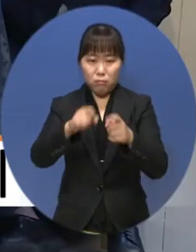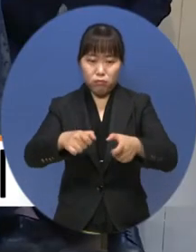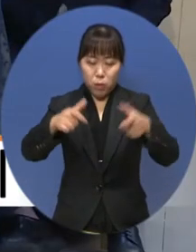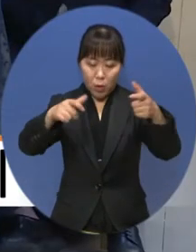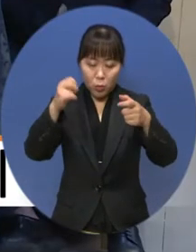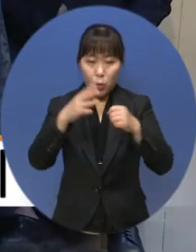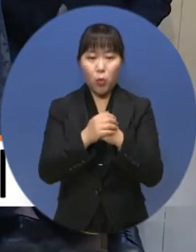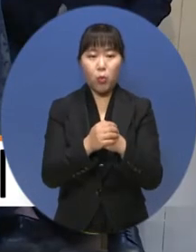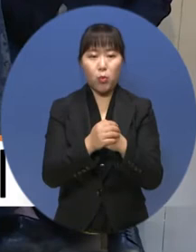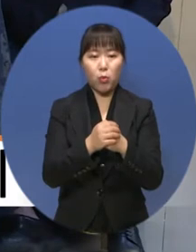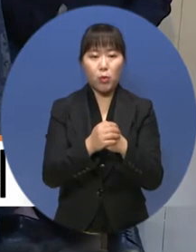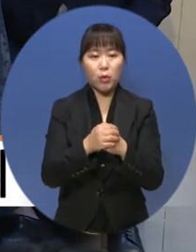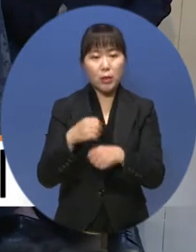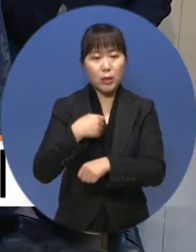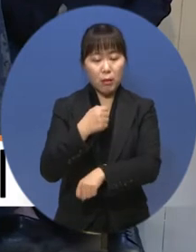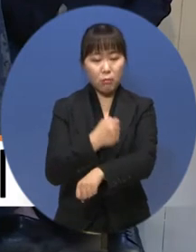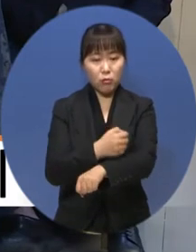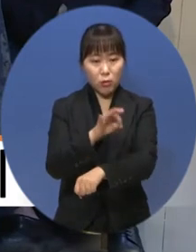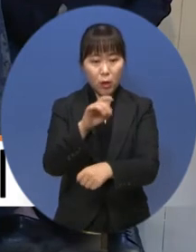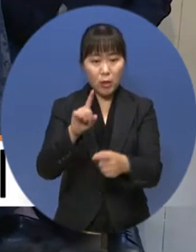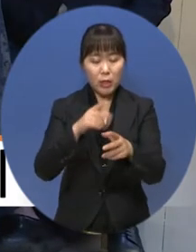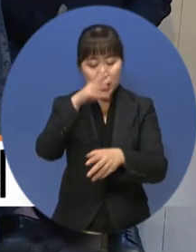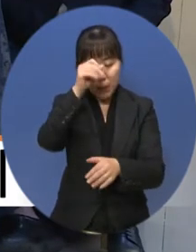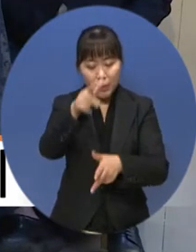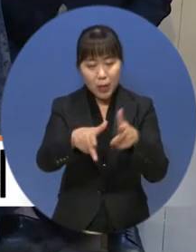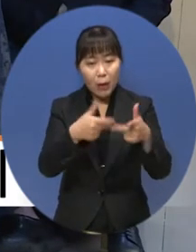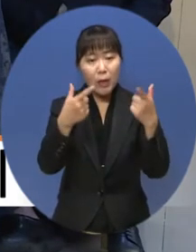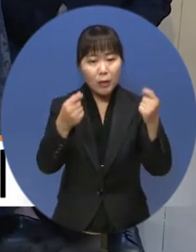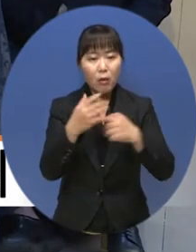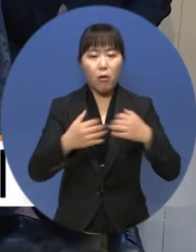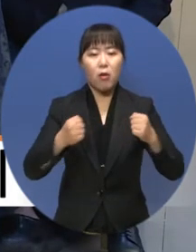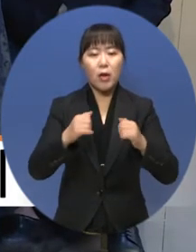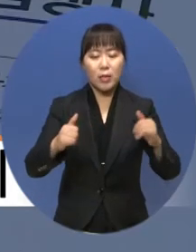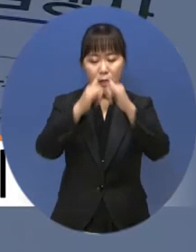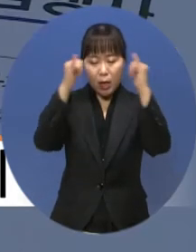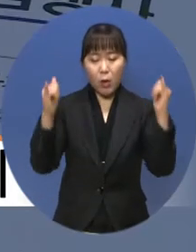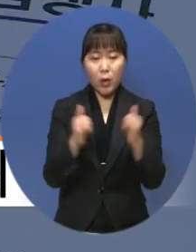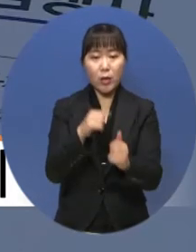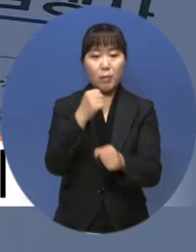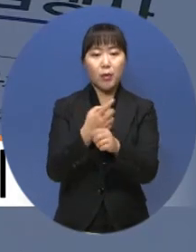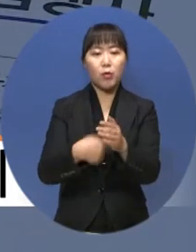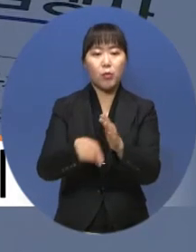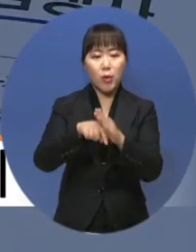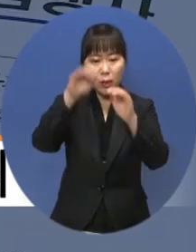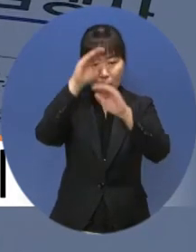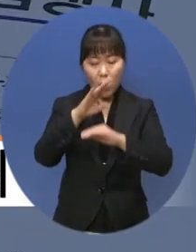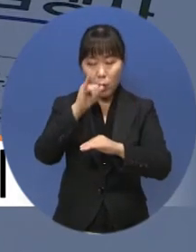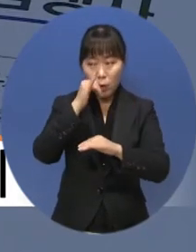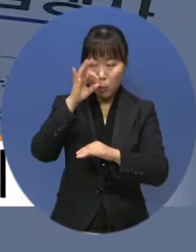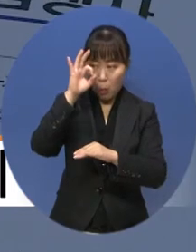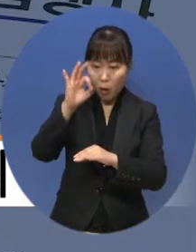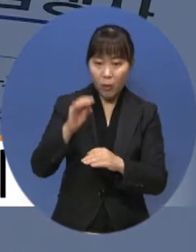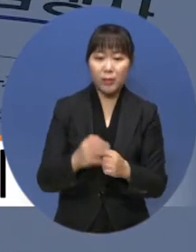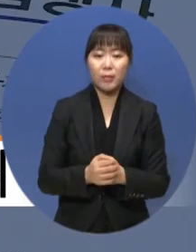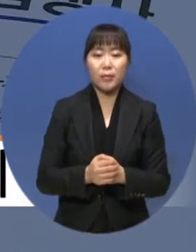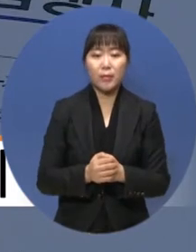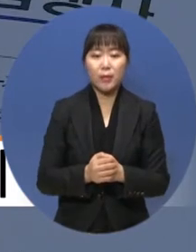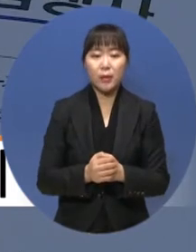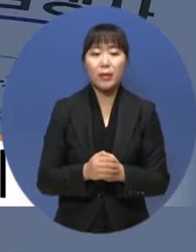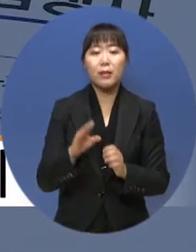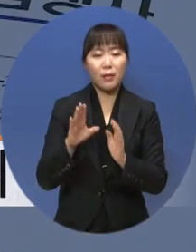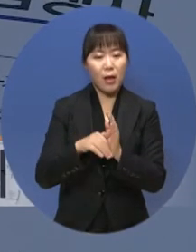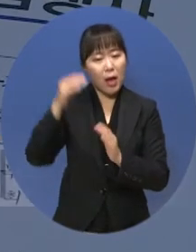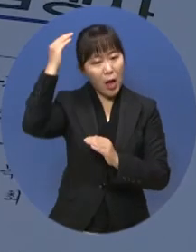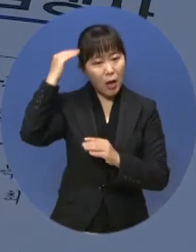증액과 상병수당 시범사업 실시 등 건강한 사회 조성을 위한 내용이 담겨 눈길을 끌었고, 이